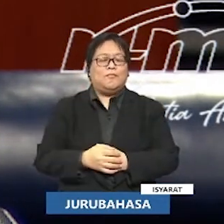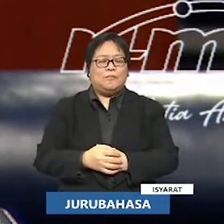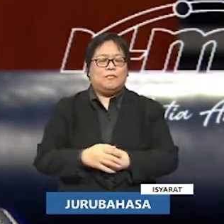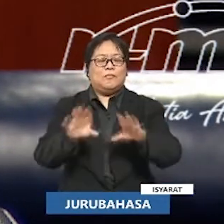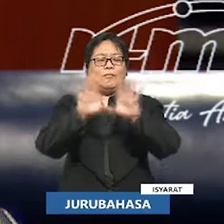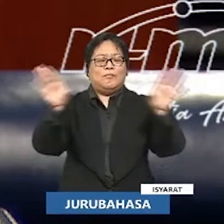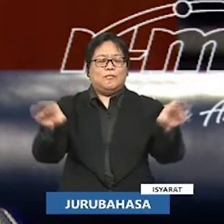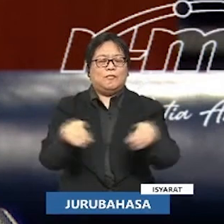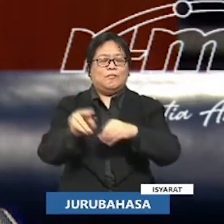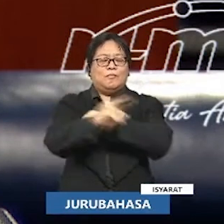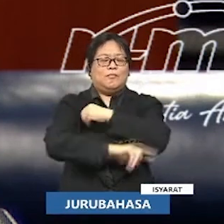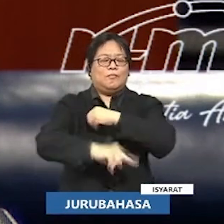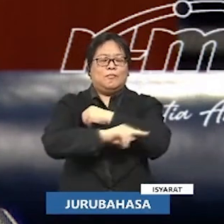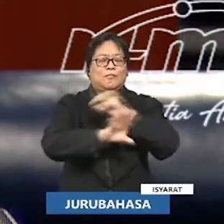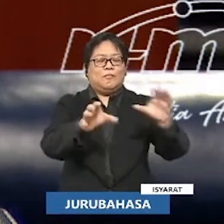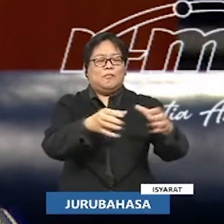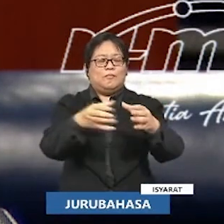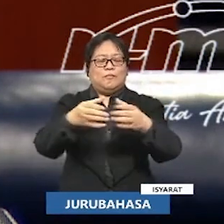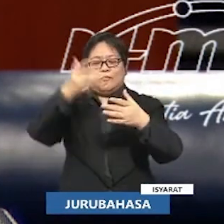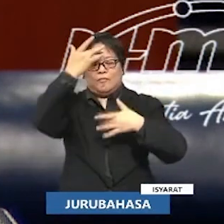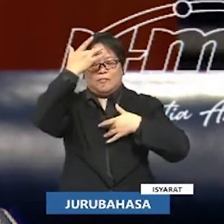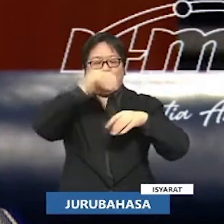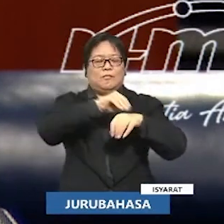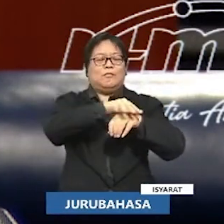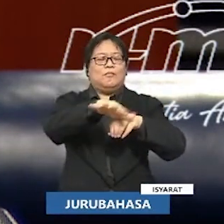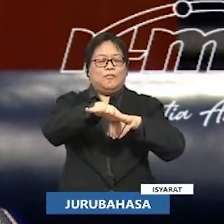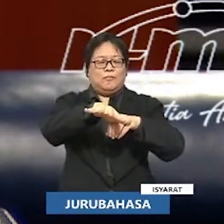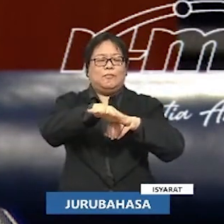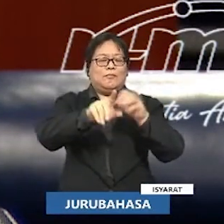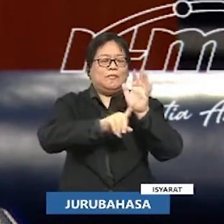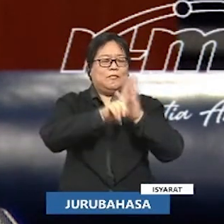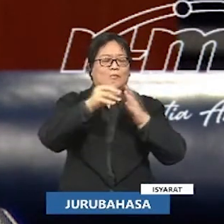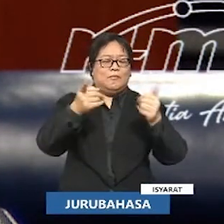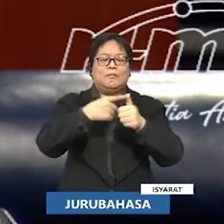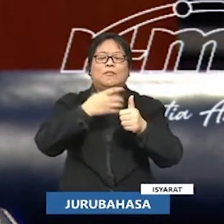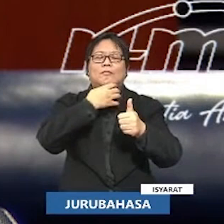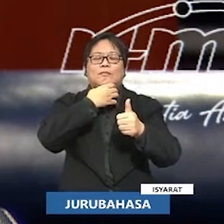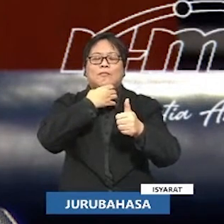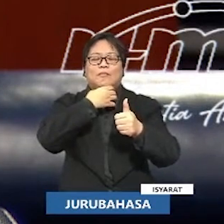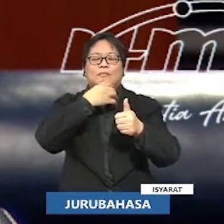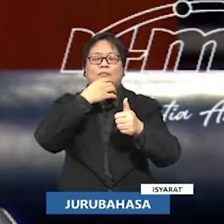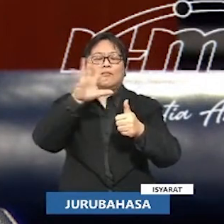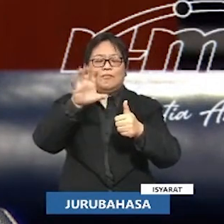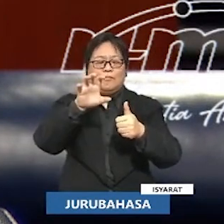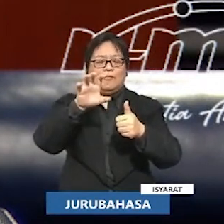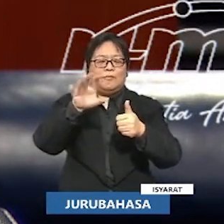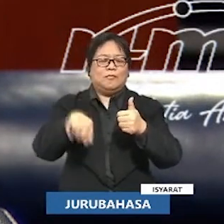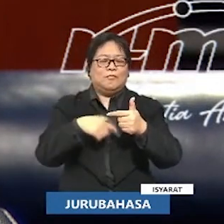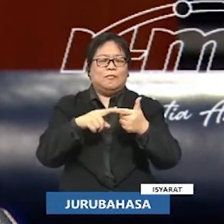juga, negeri-negeri yang melaporkan kluster jangkitan saluran pernafasan akut yang tinggi adalah Perak